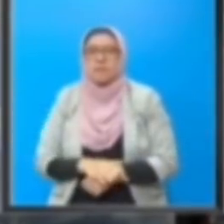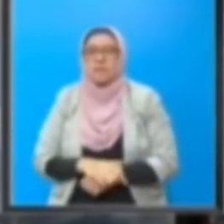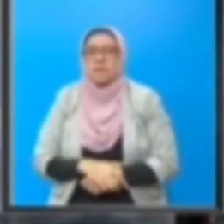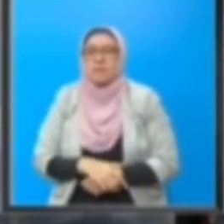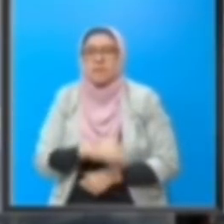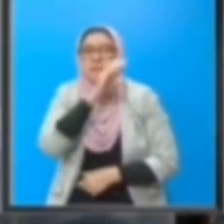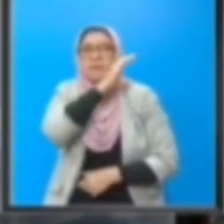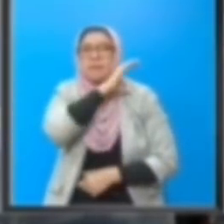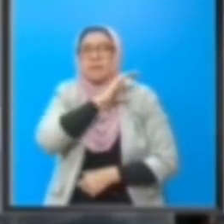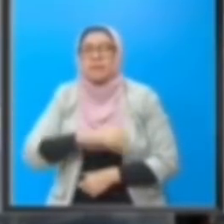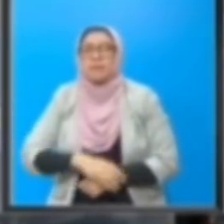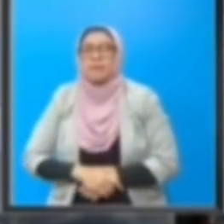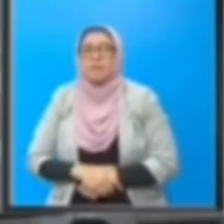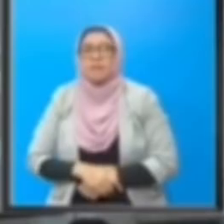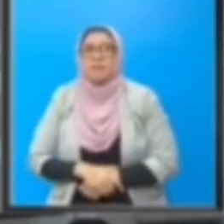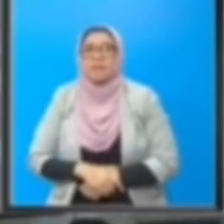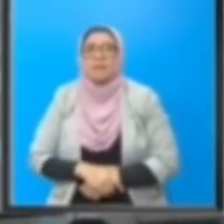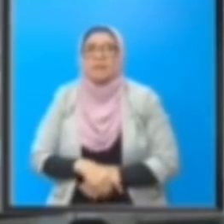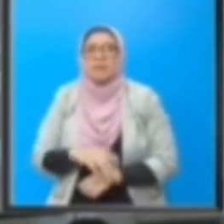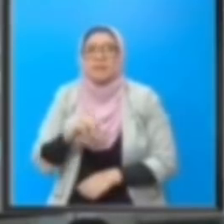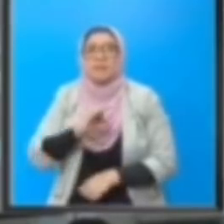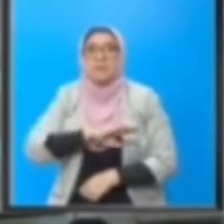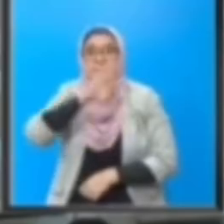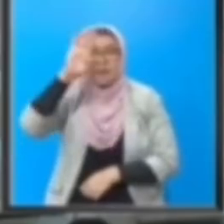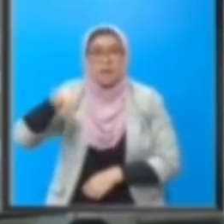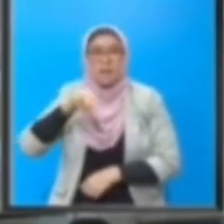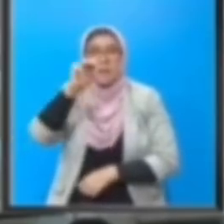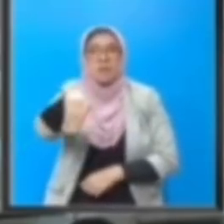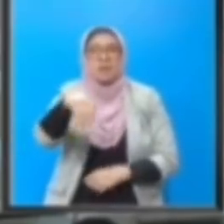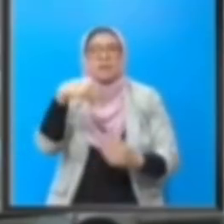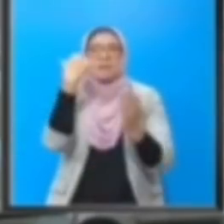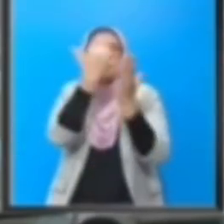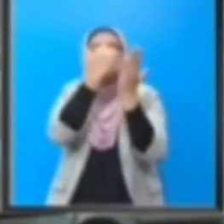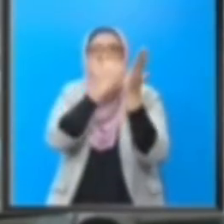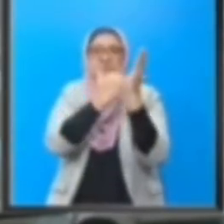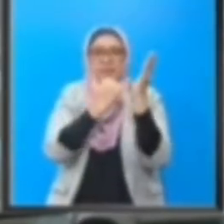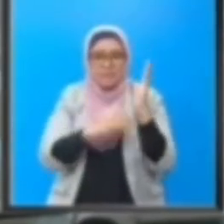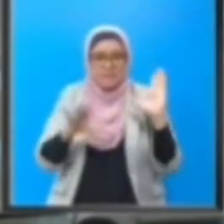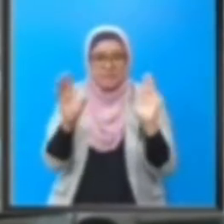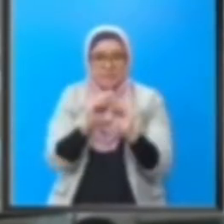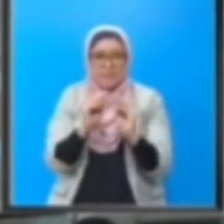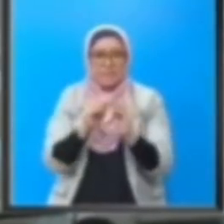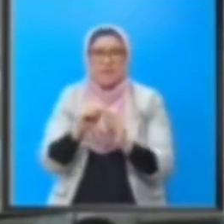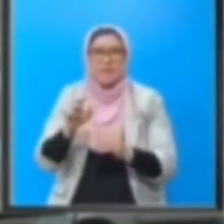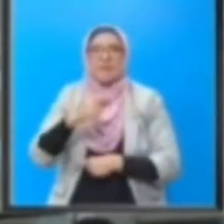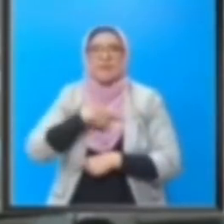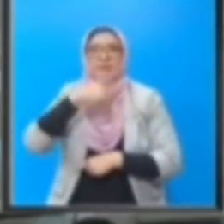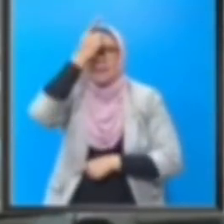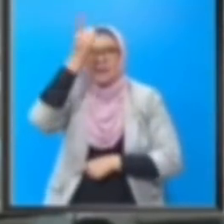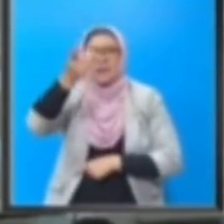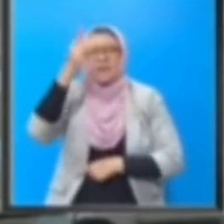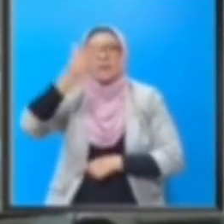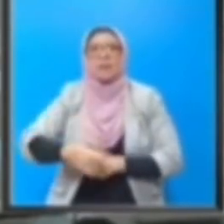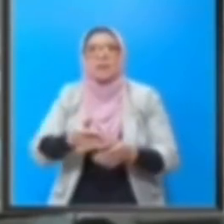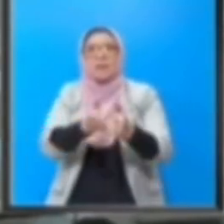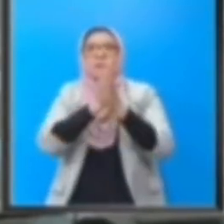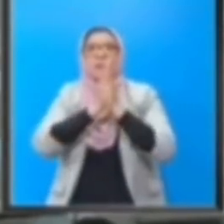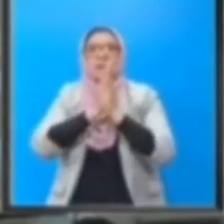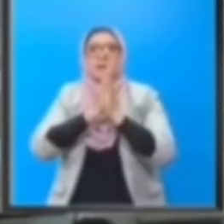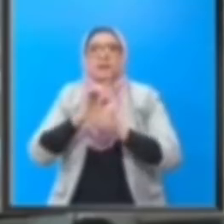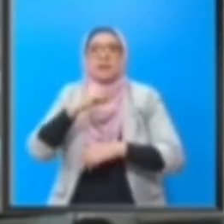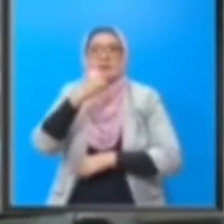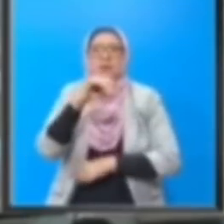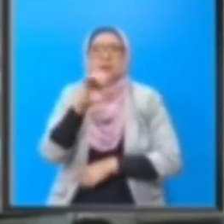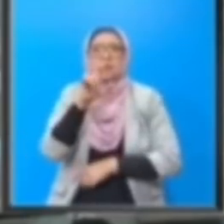Ya. Mungkin bertajam peraturan mesyuarat. Dato' Speaker, saya peraturan minta keputusan mesyuarat dibuat sekarang juga. Tasik Gelugok minta